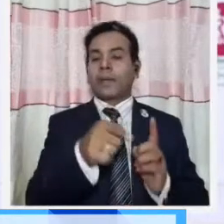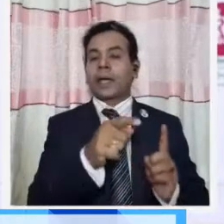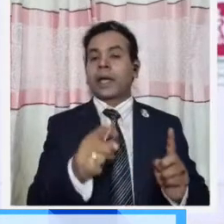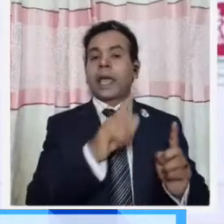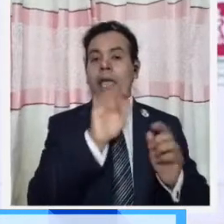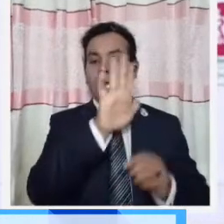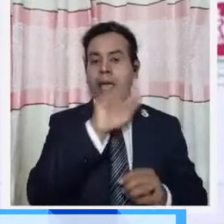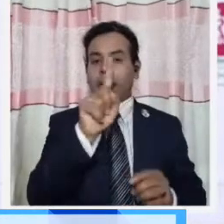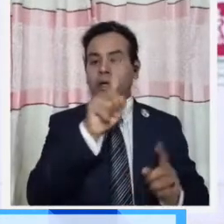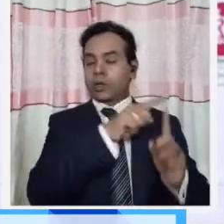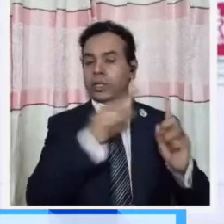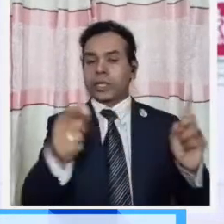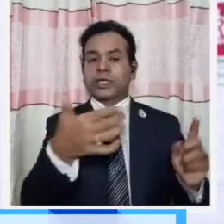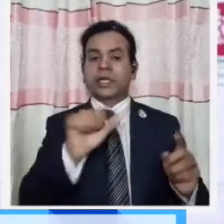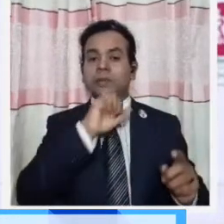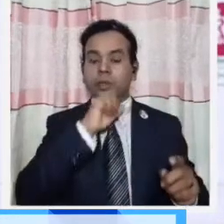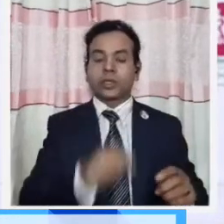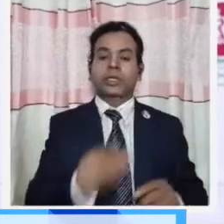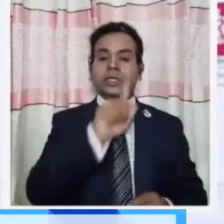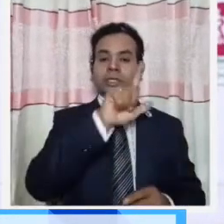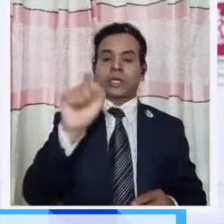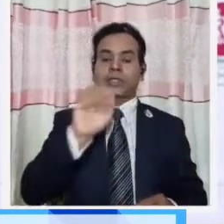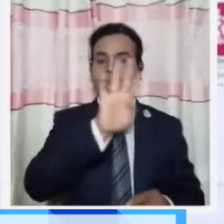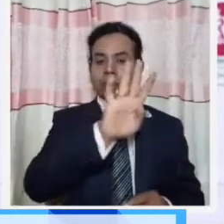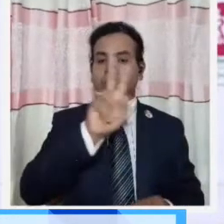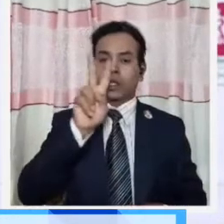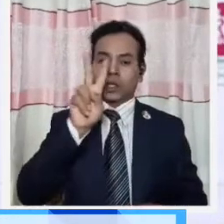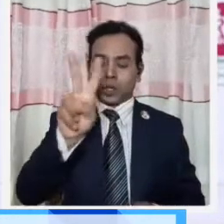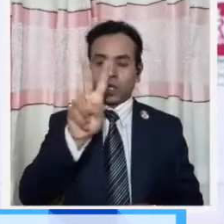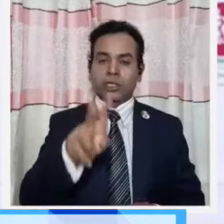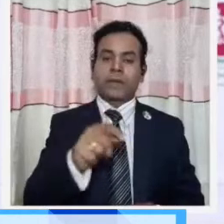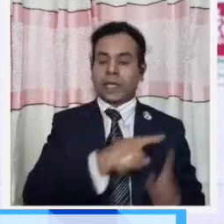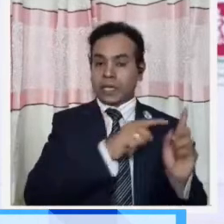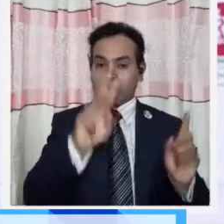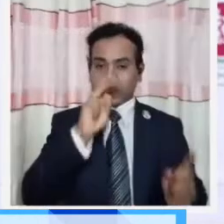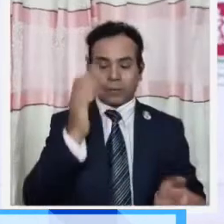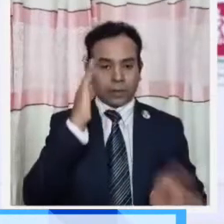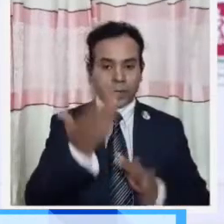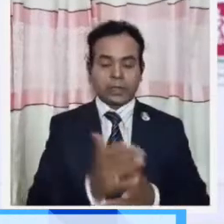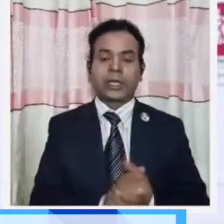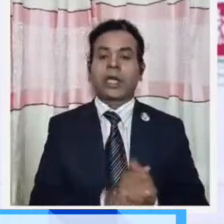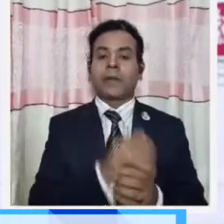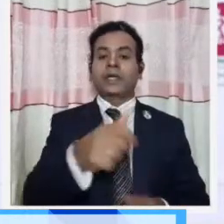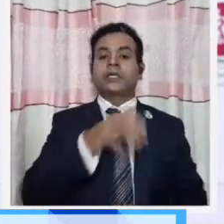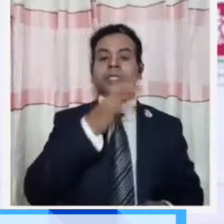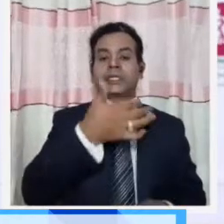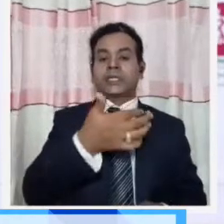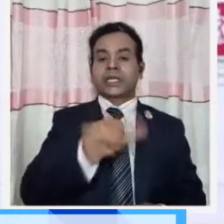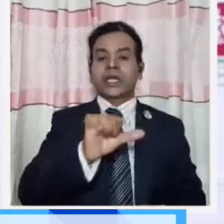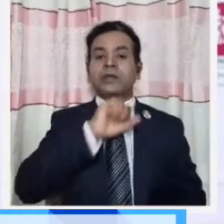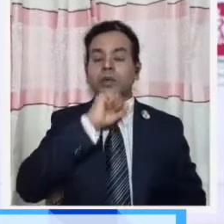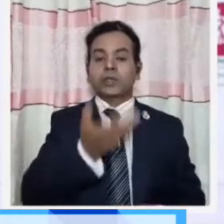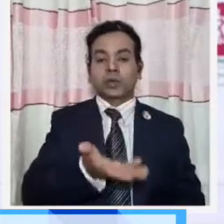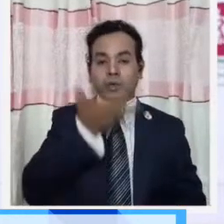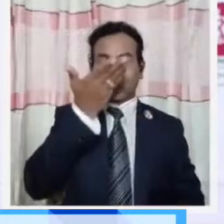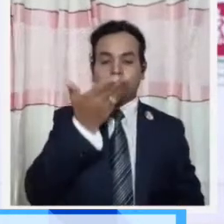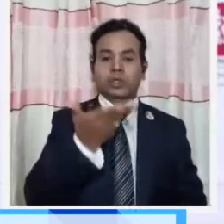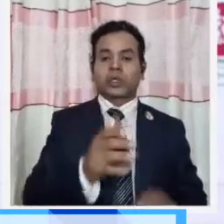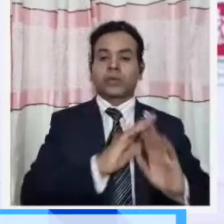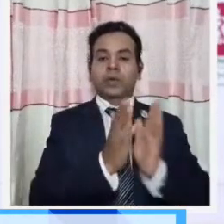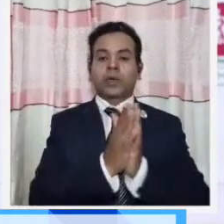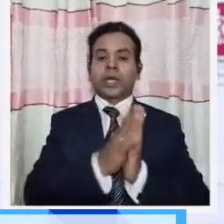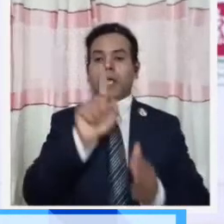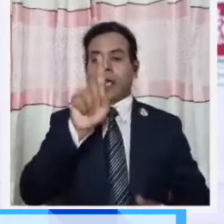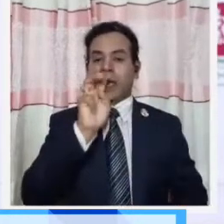৭.০৫%, ৪১ থেকে ৫০ ৩৫৯ জন ১৪.৩৮%, ৫১ থেকে ৬০ ৭৪২ জন